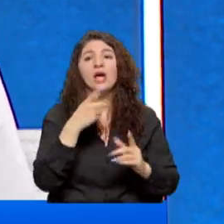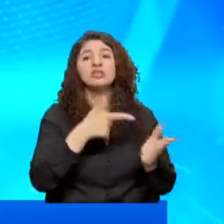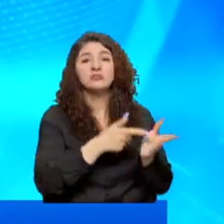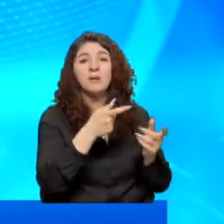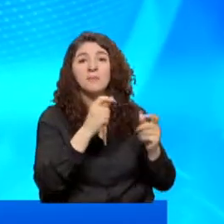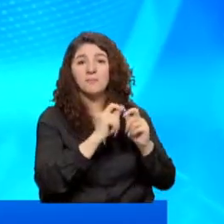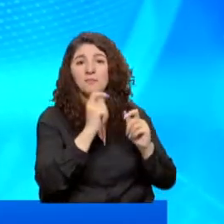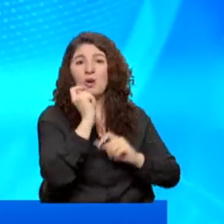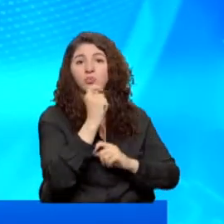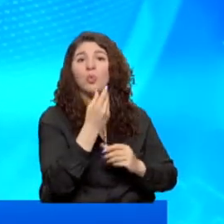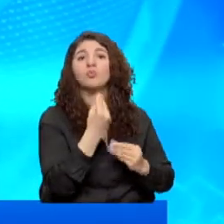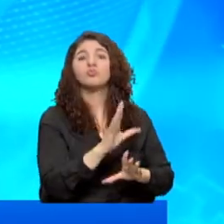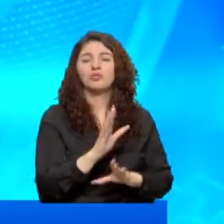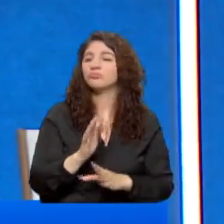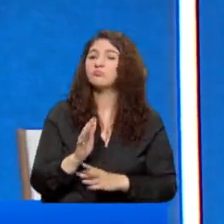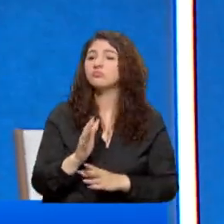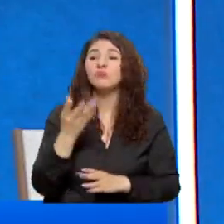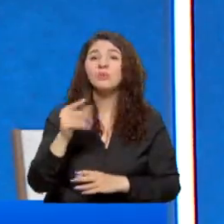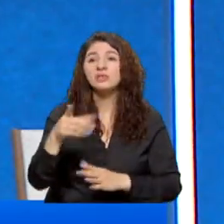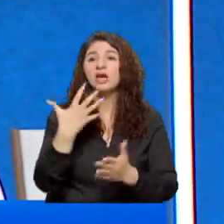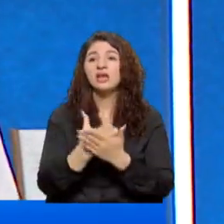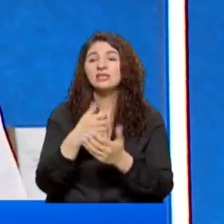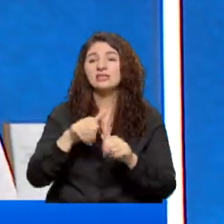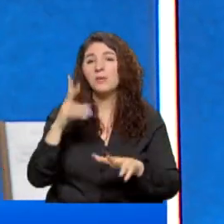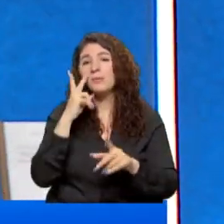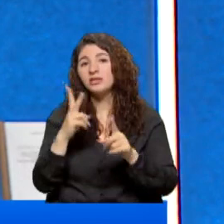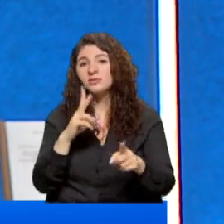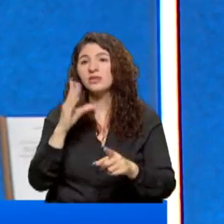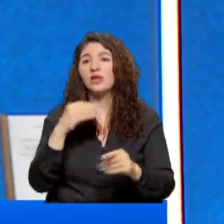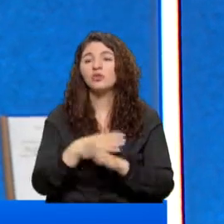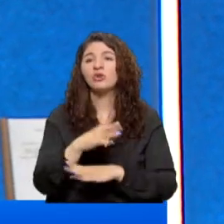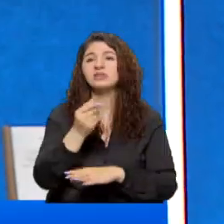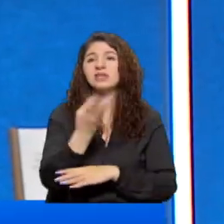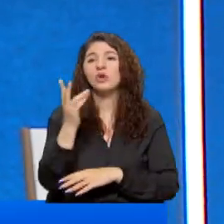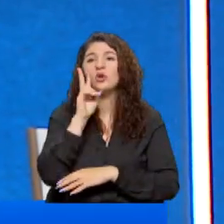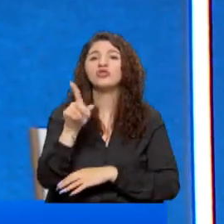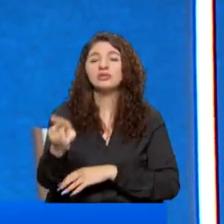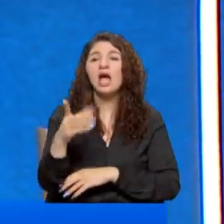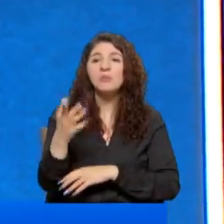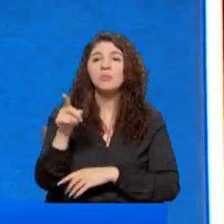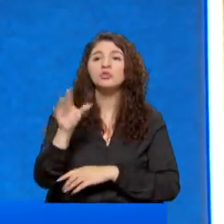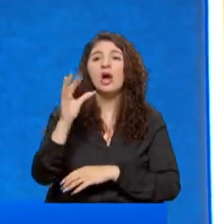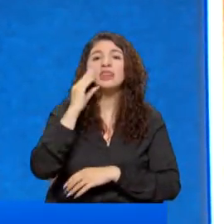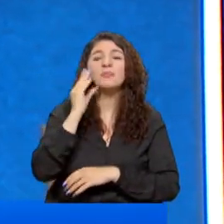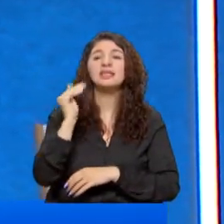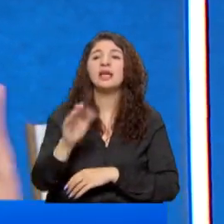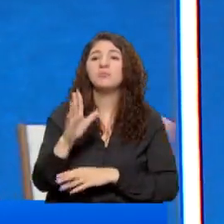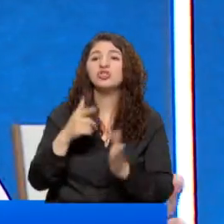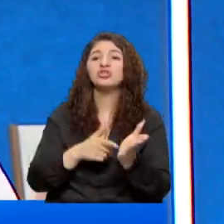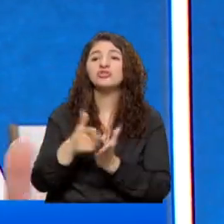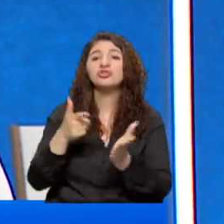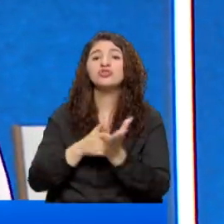ödeyemiyorum ödeyemiyorum Tabii ki siz çiftçi kayıt sisteminde baktığınız zaman daha doğru rakamları göreceksiniz ama Bu şu anlama gelmiyor